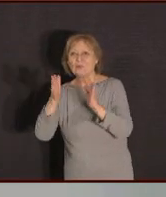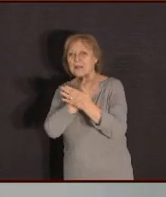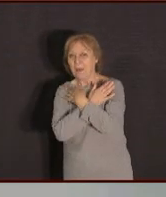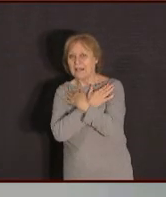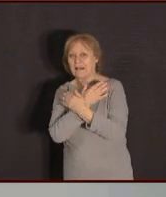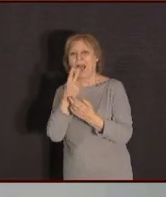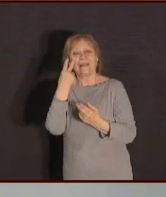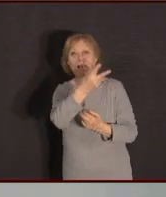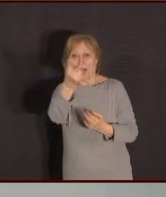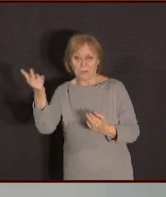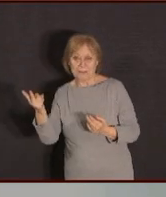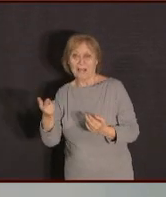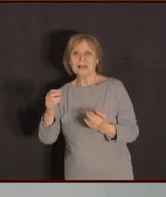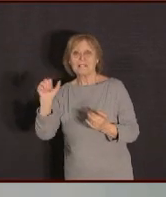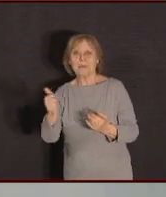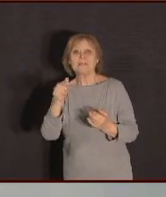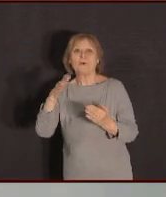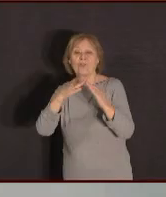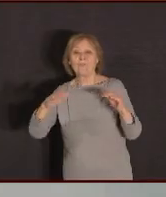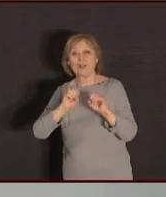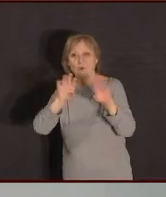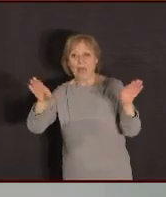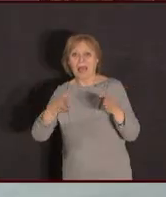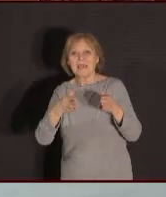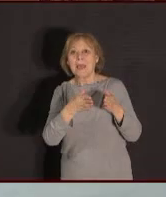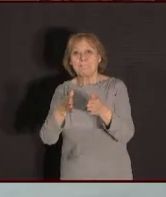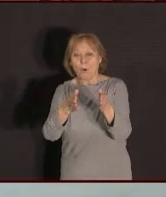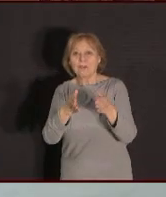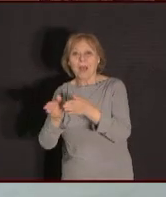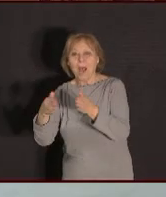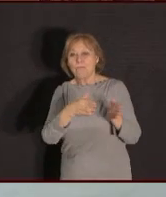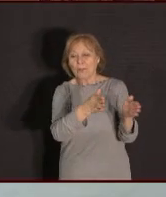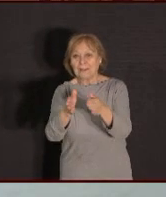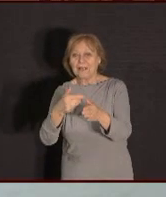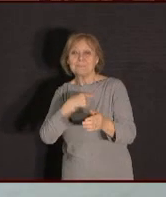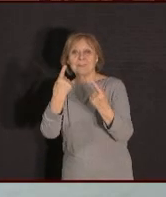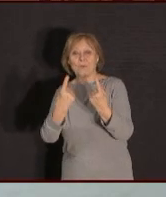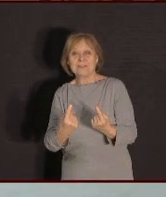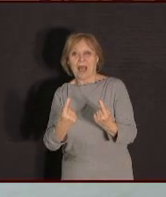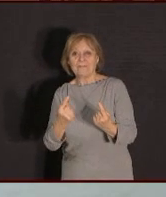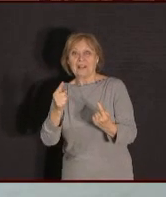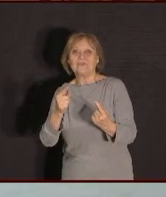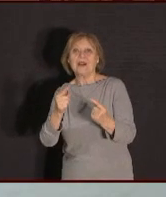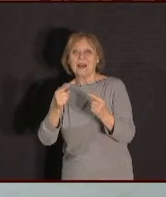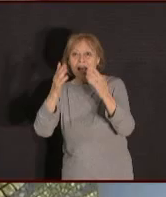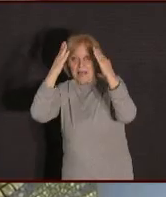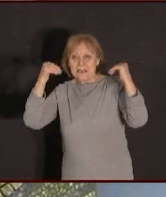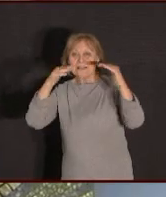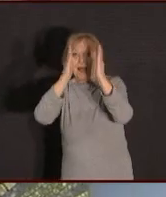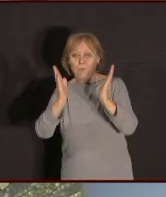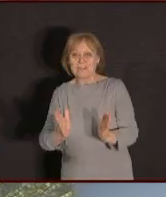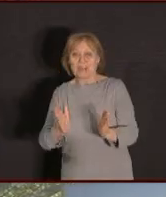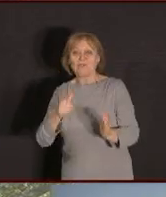cenjeni gledalci. Zopet smo v eni domači oddaji Pot poti, kjer smo se ustavili v uršulinskem samostanu v